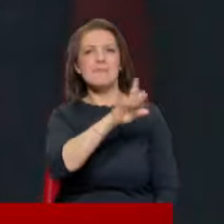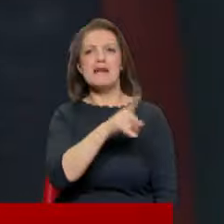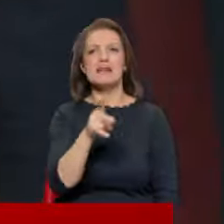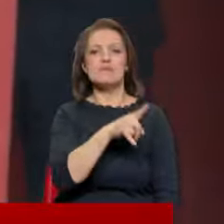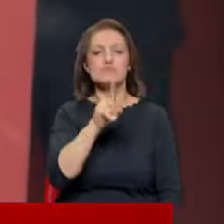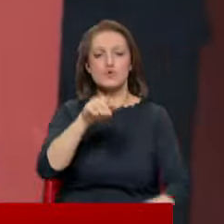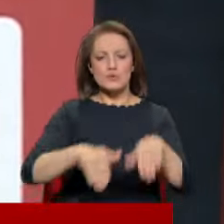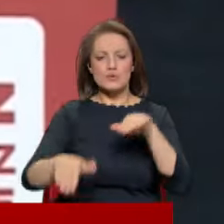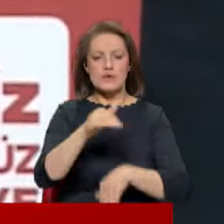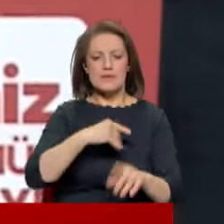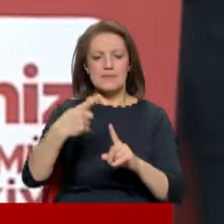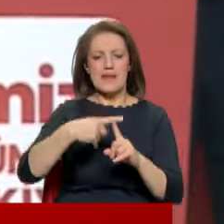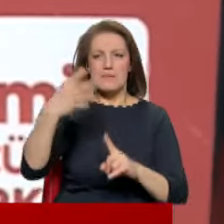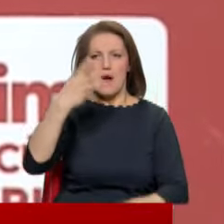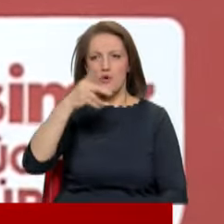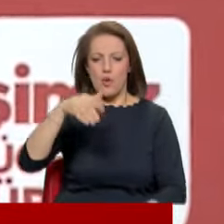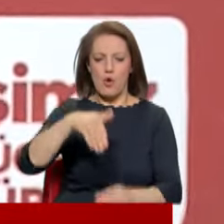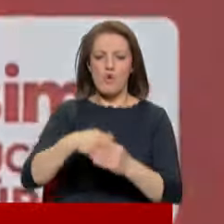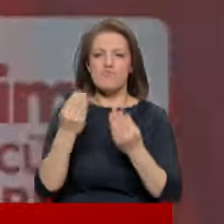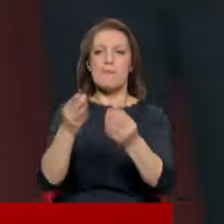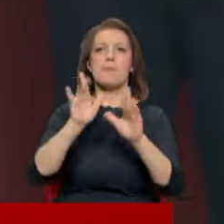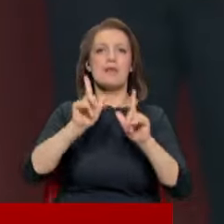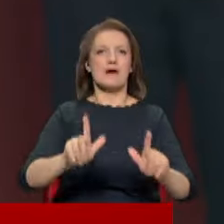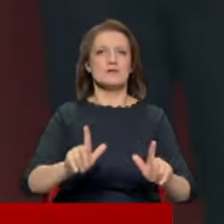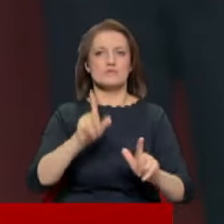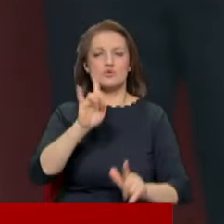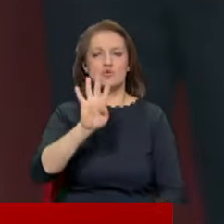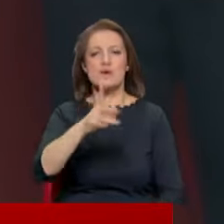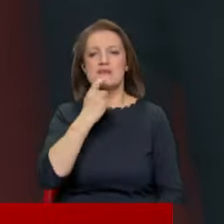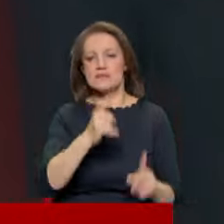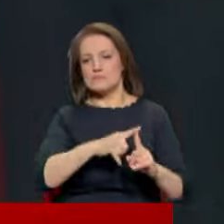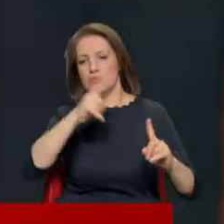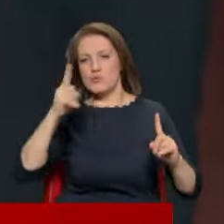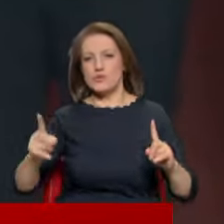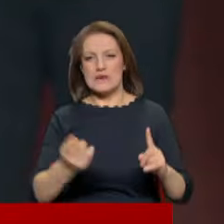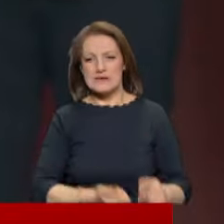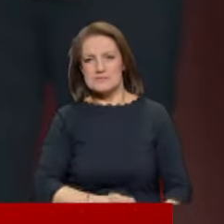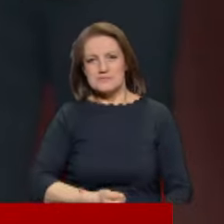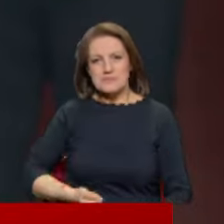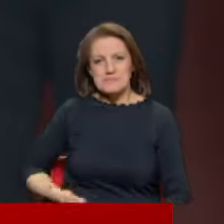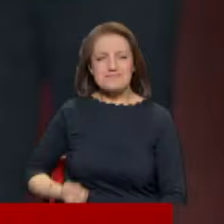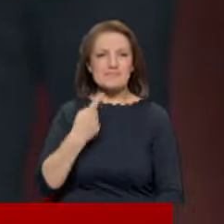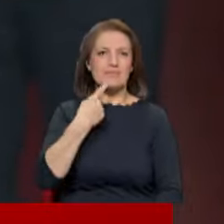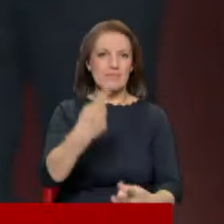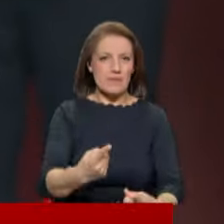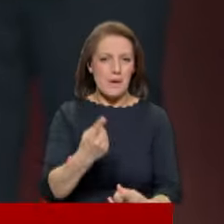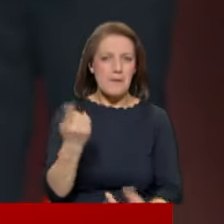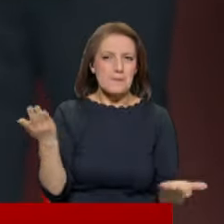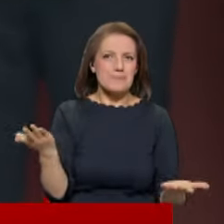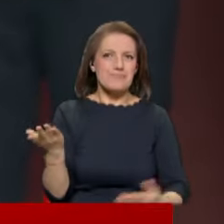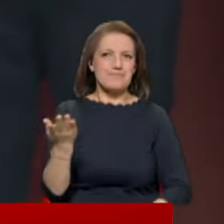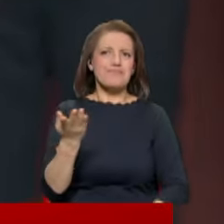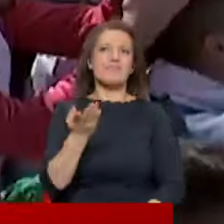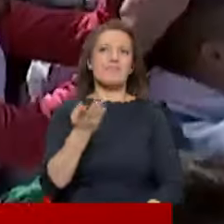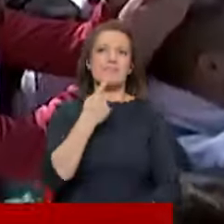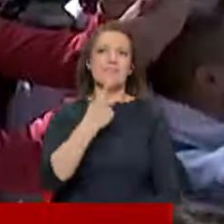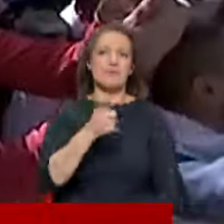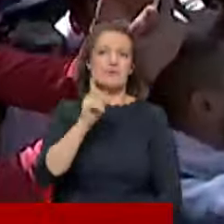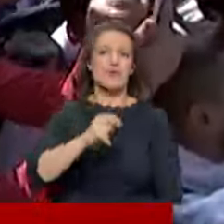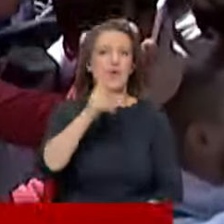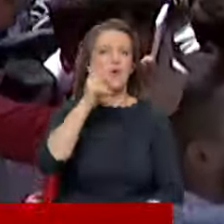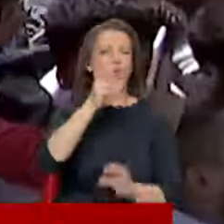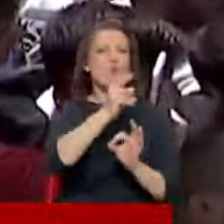bu seçimde Tayyip Bey'e oy vermemesi lazım. 4 yıl boyunca kemer sıkacağız diyor. Acı reçete içireceğim diyor.